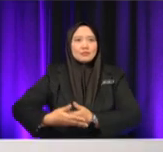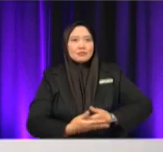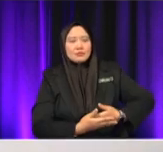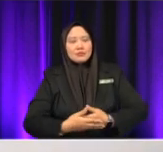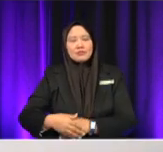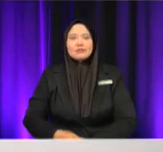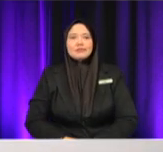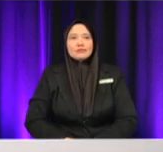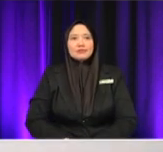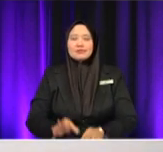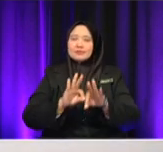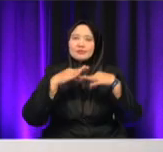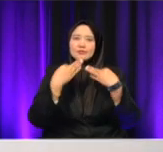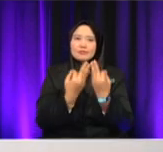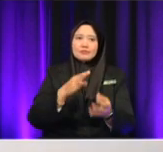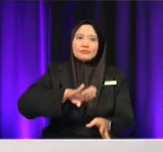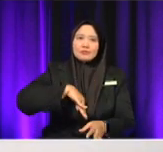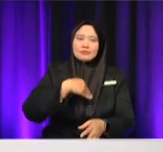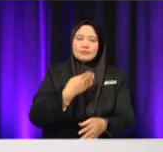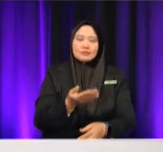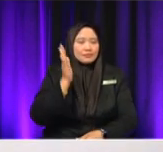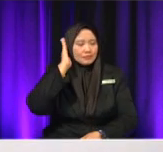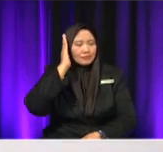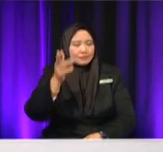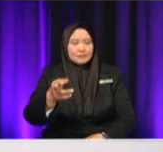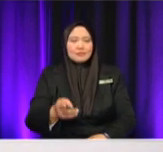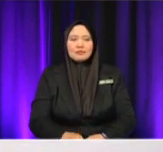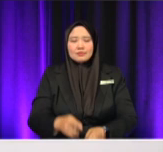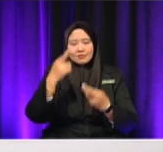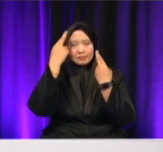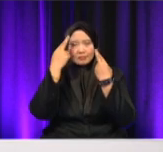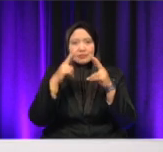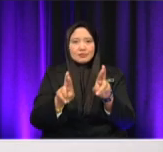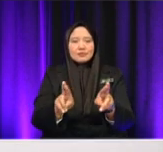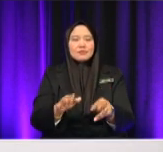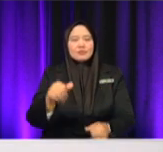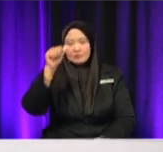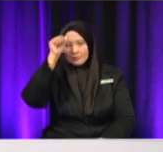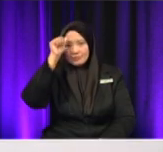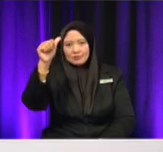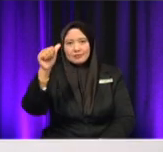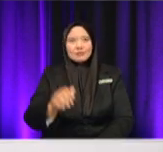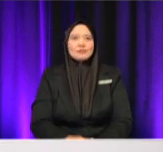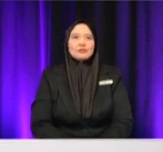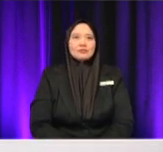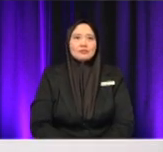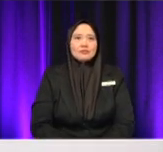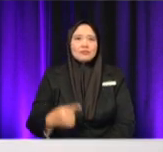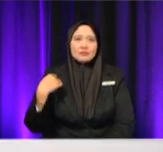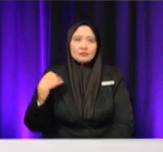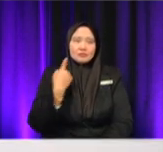bahagia akan diridhoi allah jika melaksanakan perintahnya Hanita Maksudnya di sini yang kita menekankan kembali